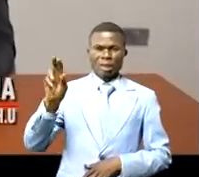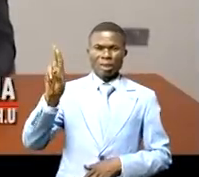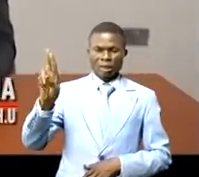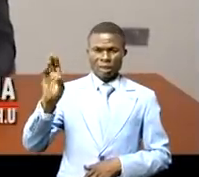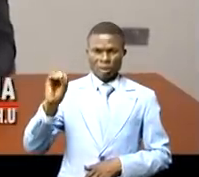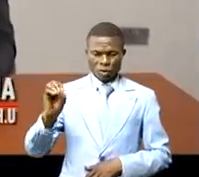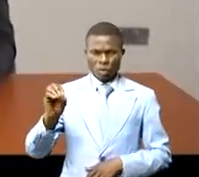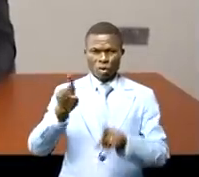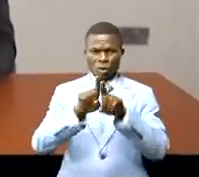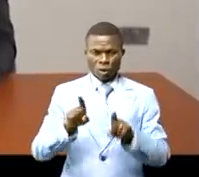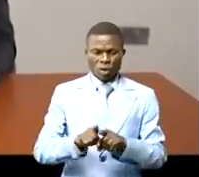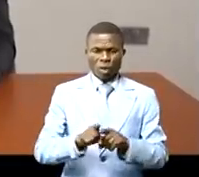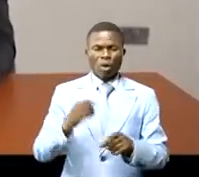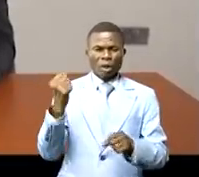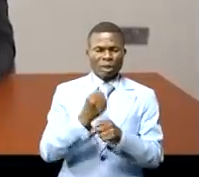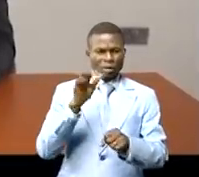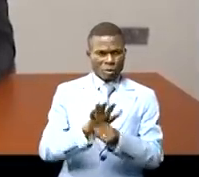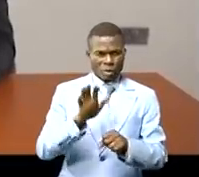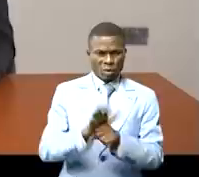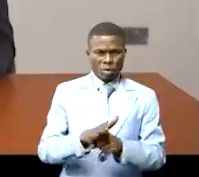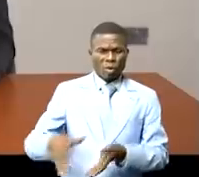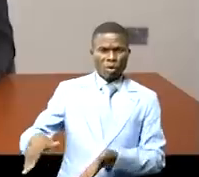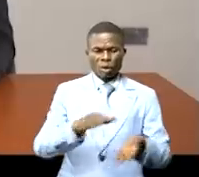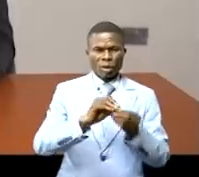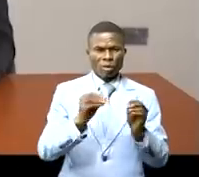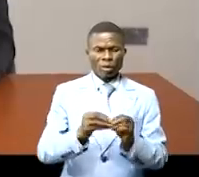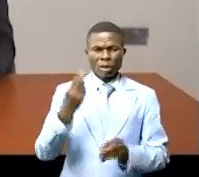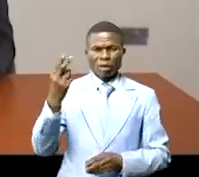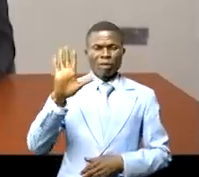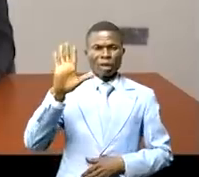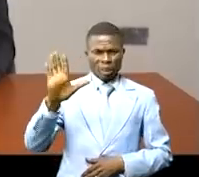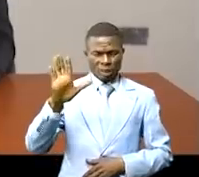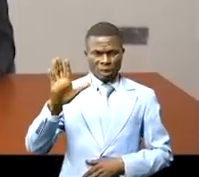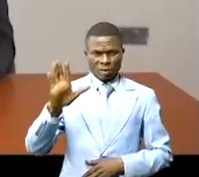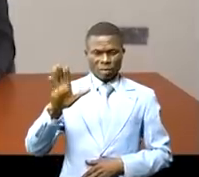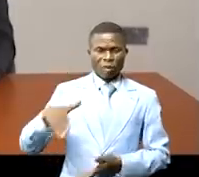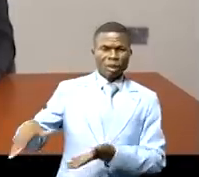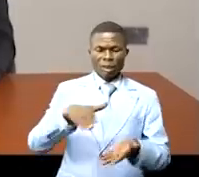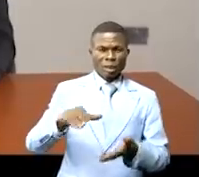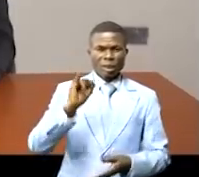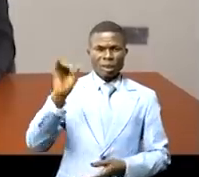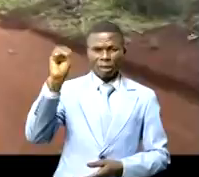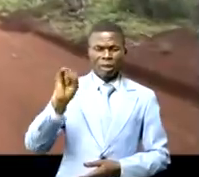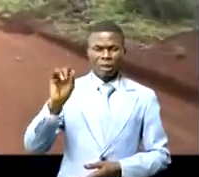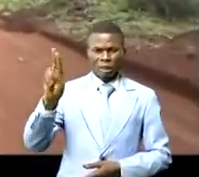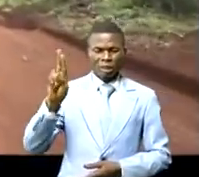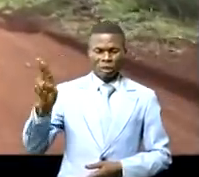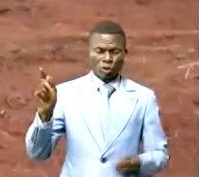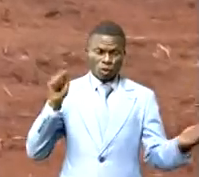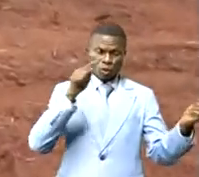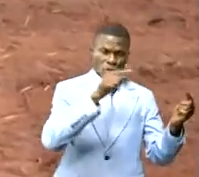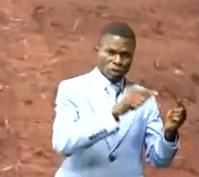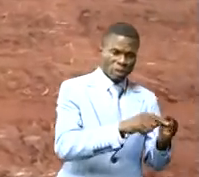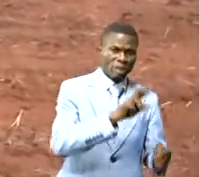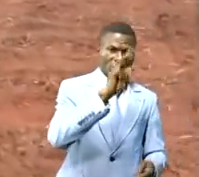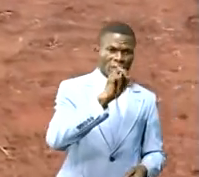on va intensifier également les travaux sur la route nationale numéro 25, axe Iziro-Nyanya. Juste après,